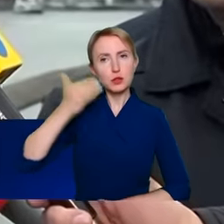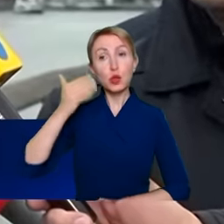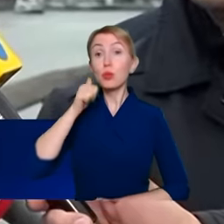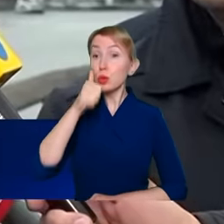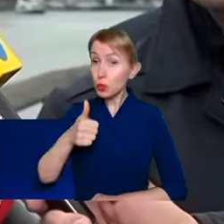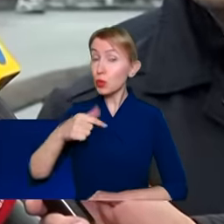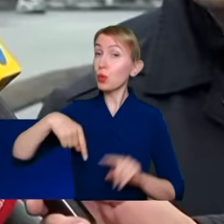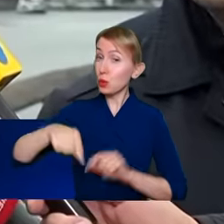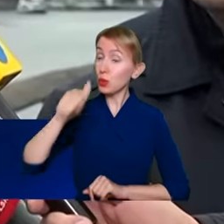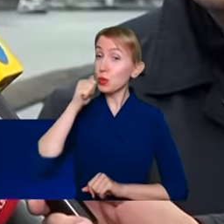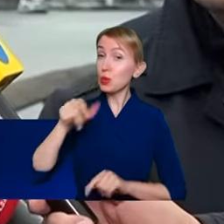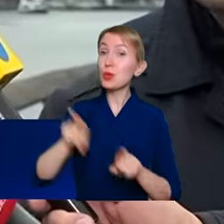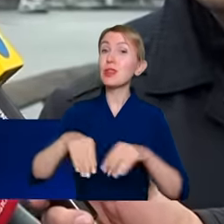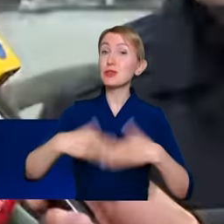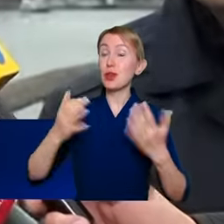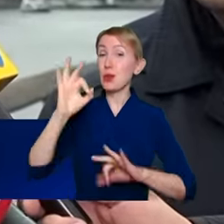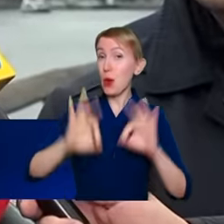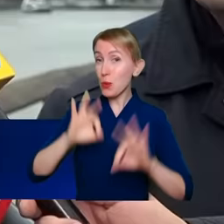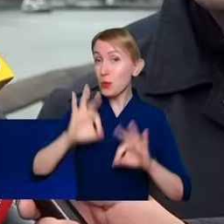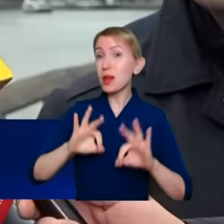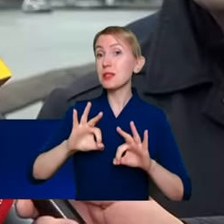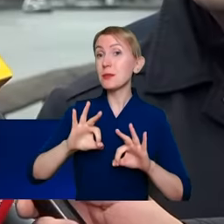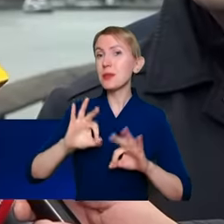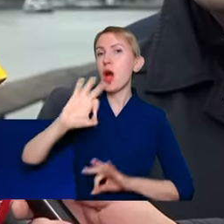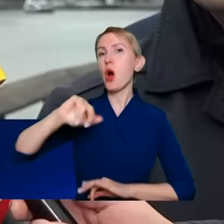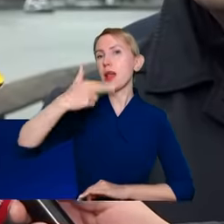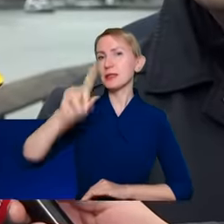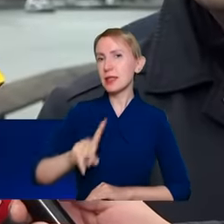nami jutro tutaj dzień obrad w ONZ-cie